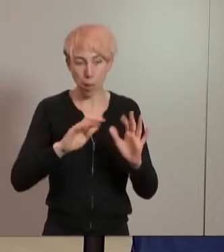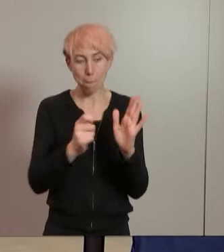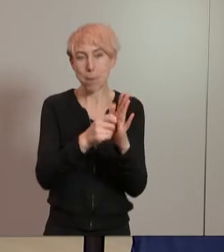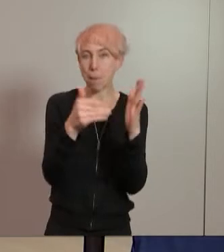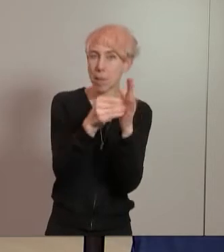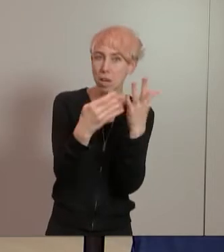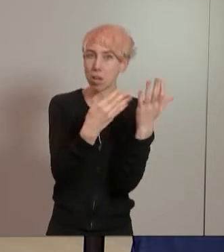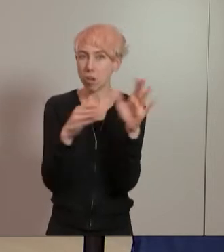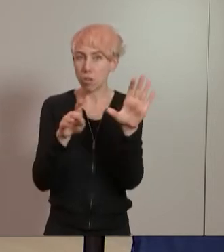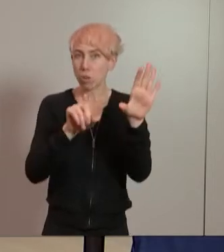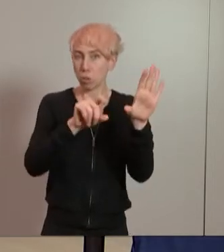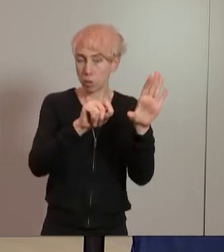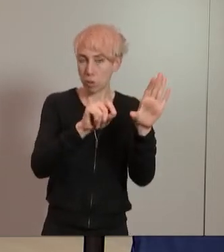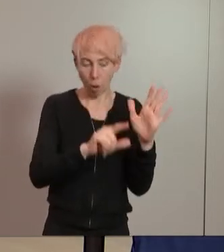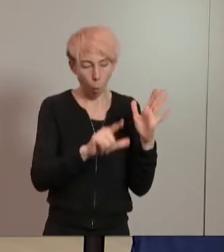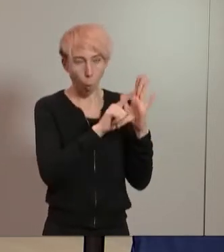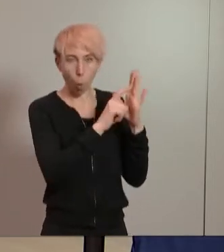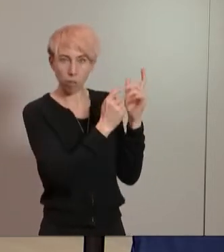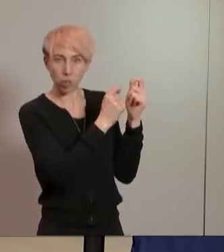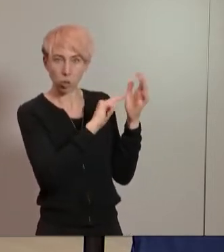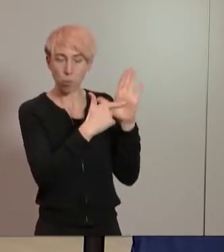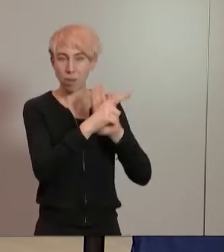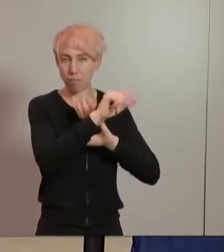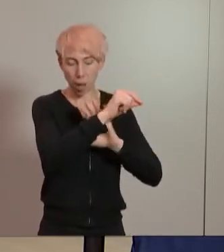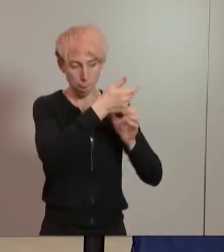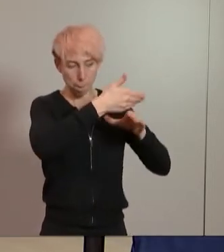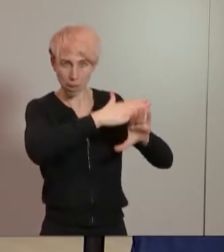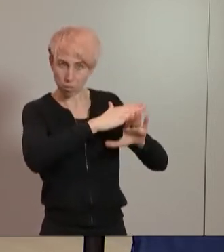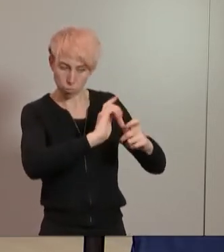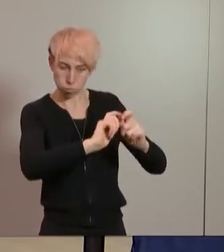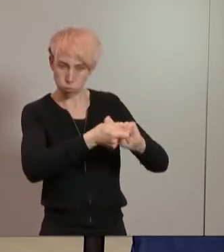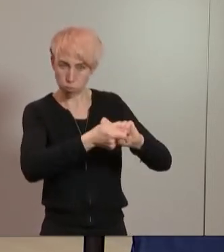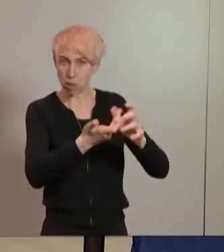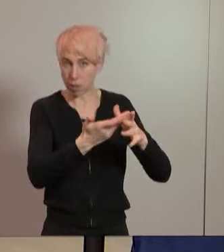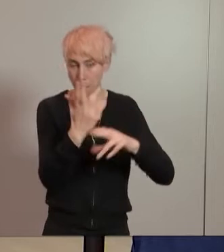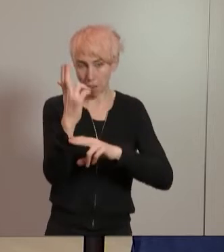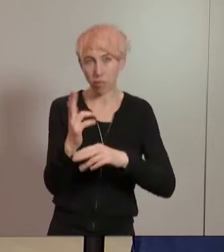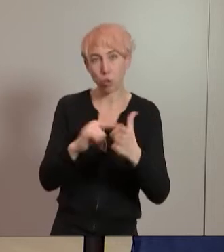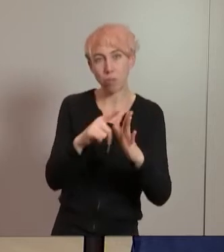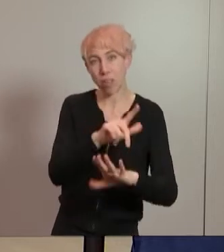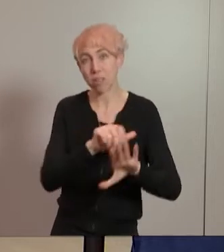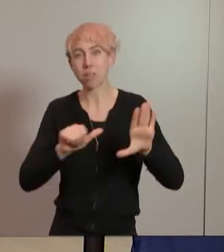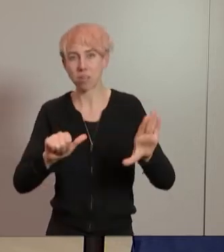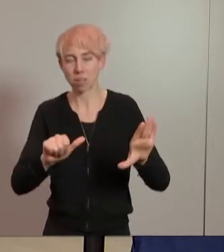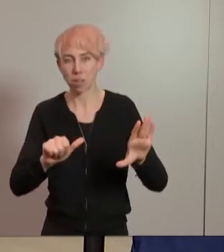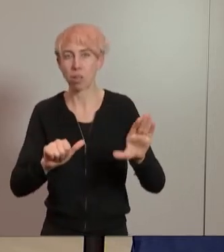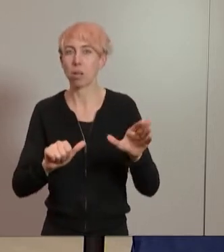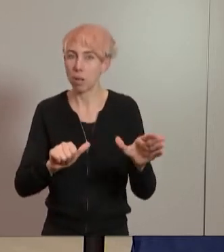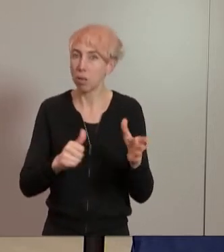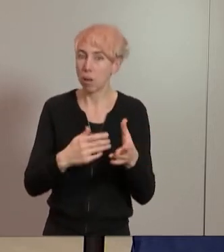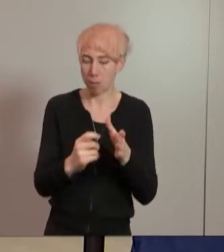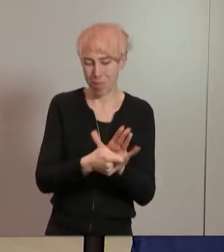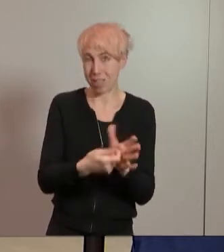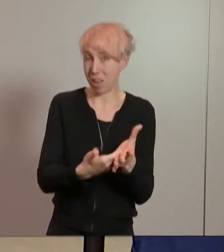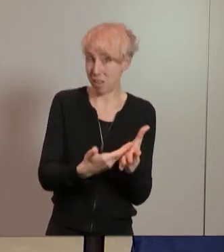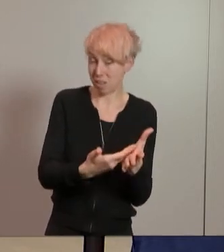1970. Dans la loi de finances 2020, il avait été prévu une révision qui devrait intervenir à partir de 2026. Et donc, à partir de cette